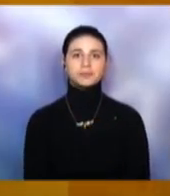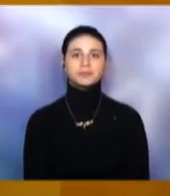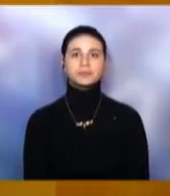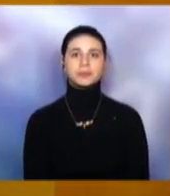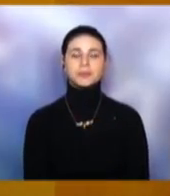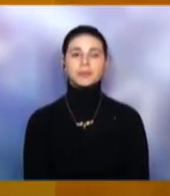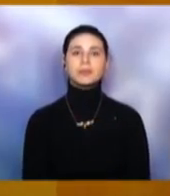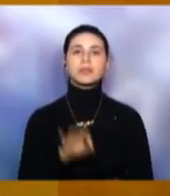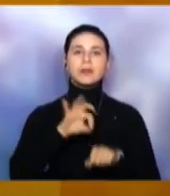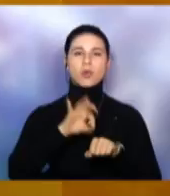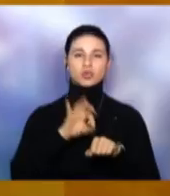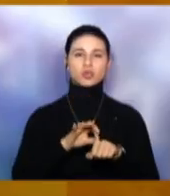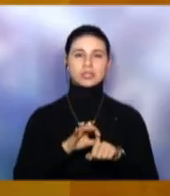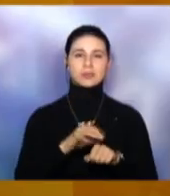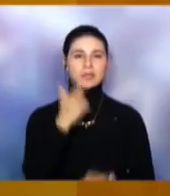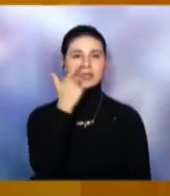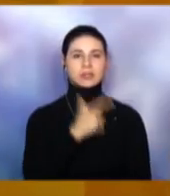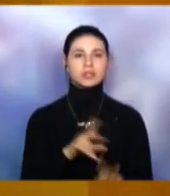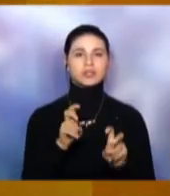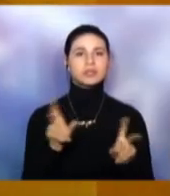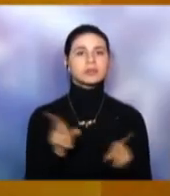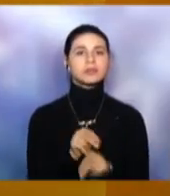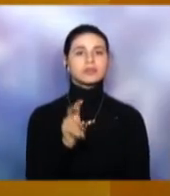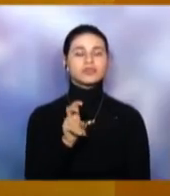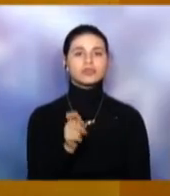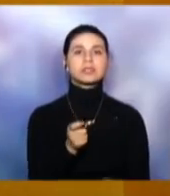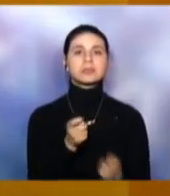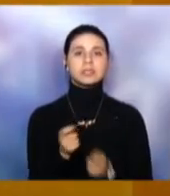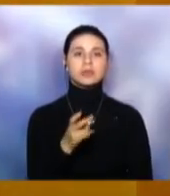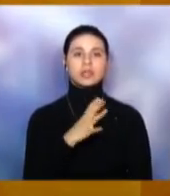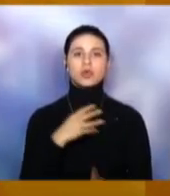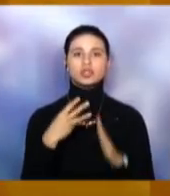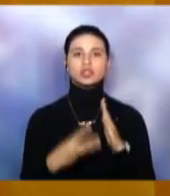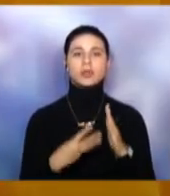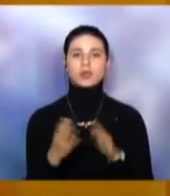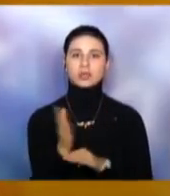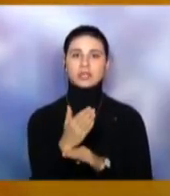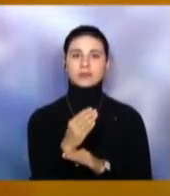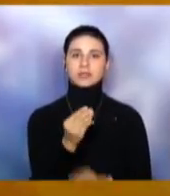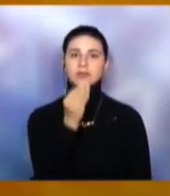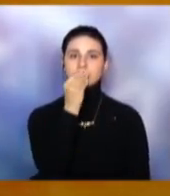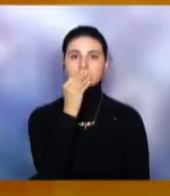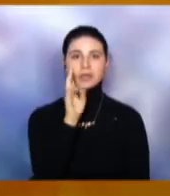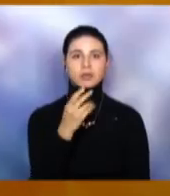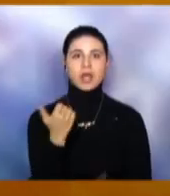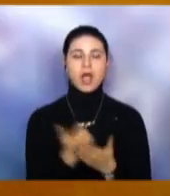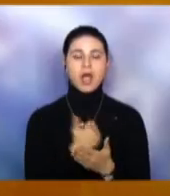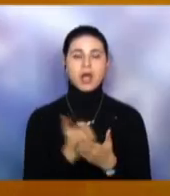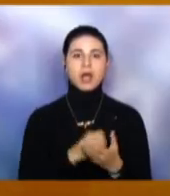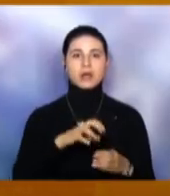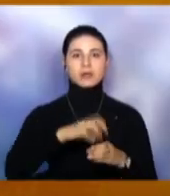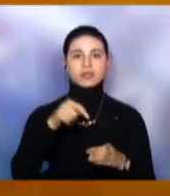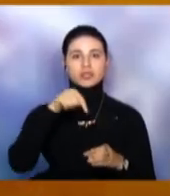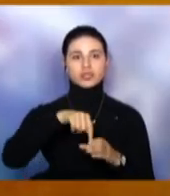ბოტულიზმის თავიდან ასაცილებლად სიფრთხილით გამოიყენეთ შებოლილი თევზი. არ დააგემოვნოთ ახლად გახსნილი